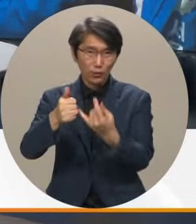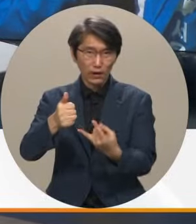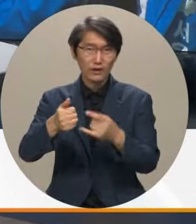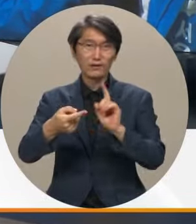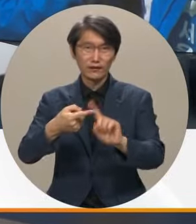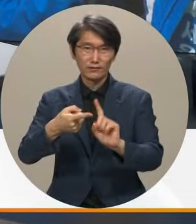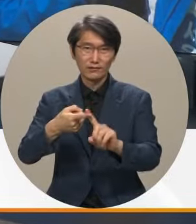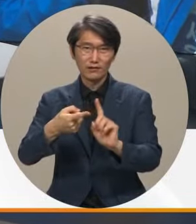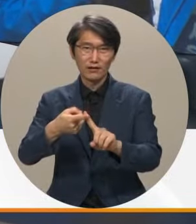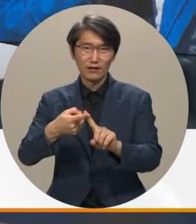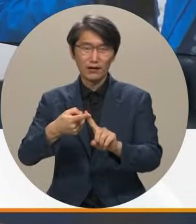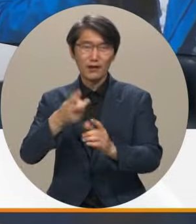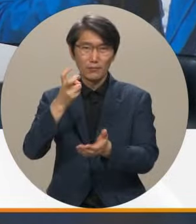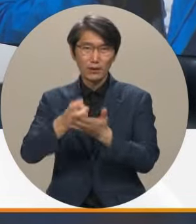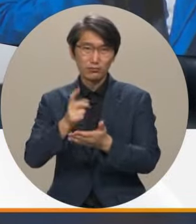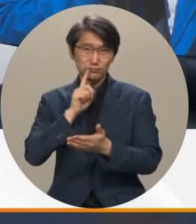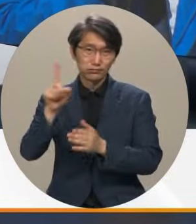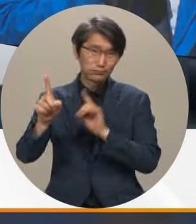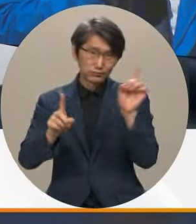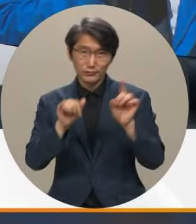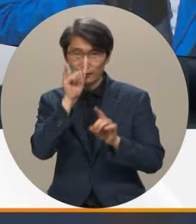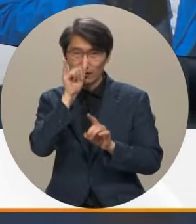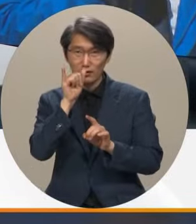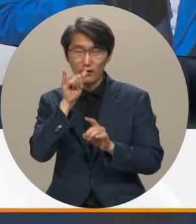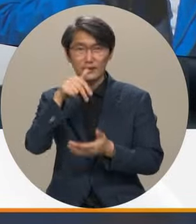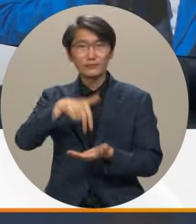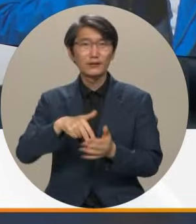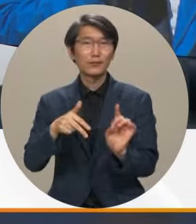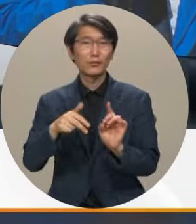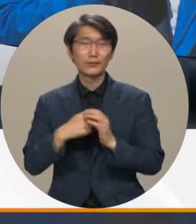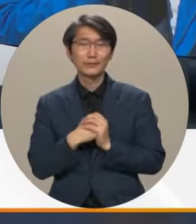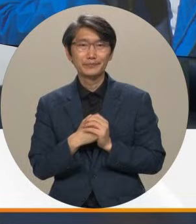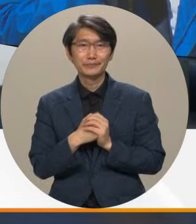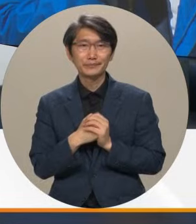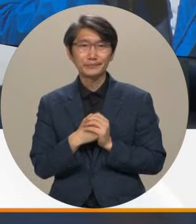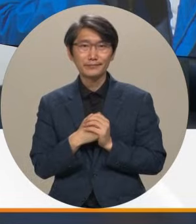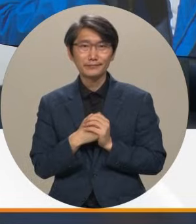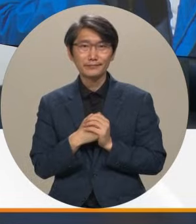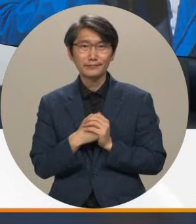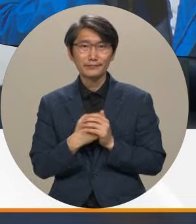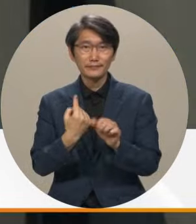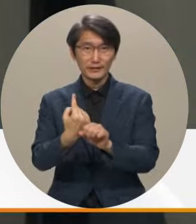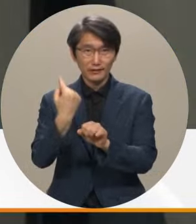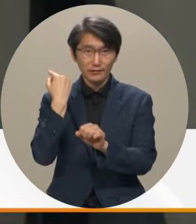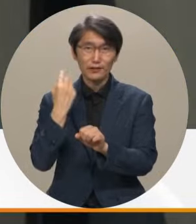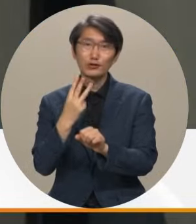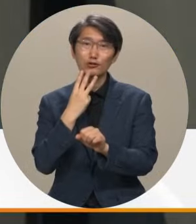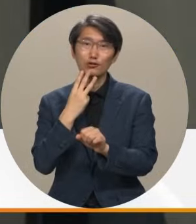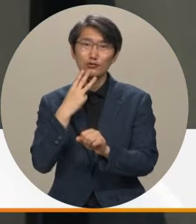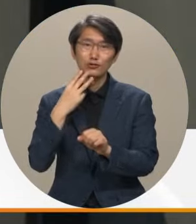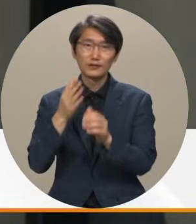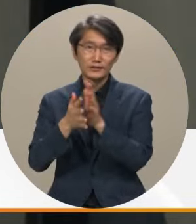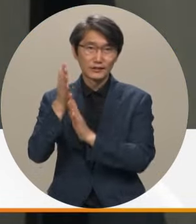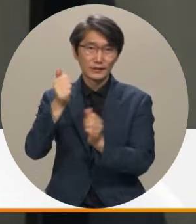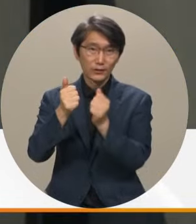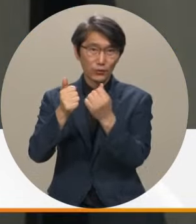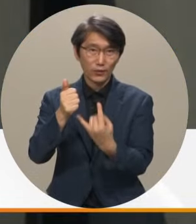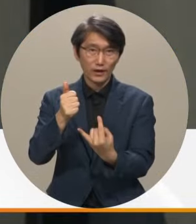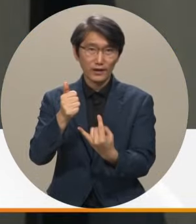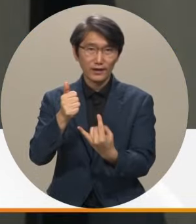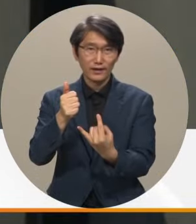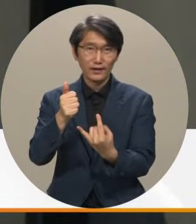놓고 법정 다툼 벌이고 있는데 후보님 입장 어떻습니까? 예. 작년에 서울시의회가 이